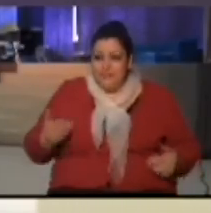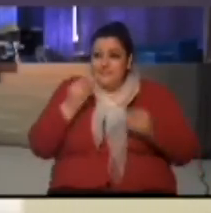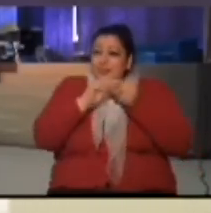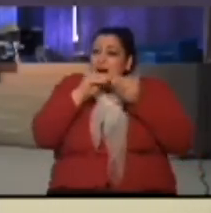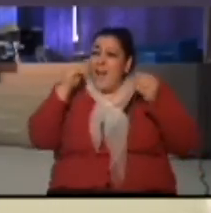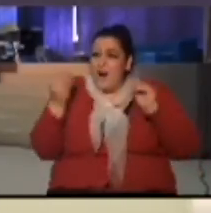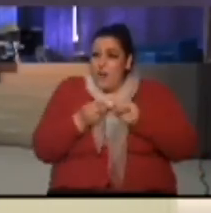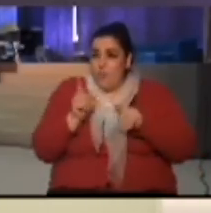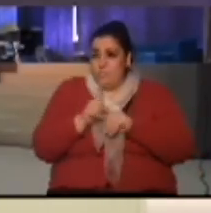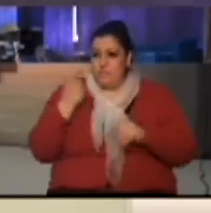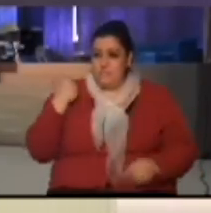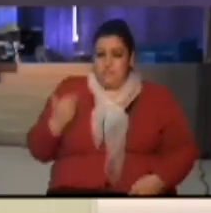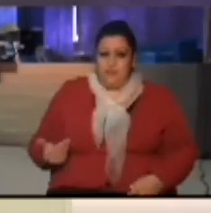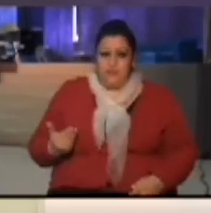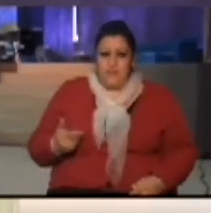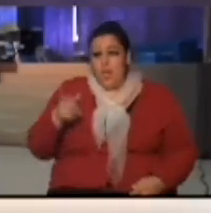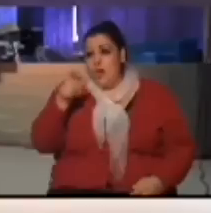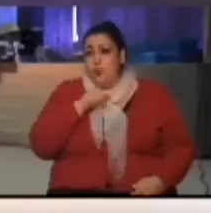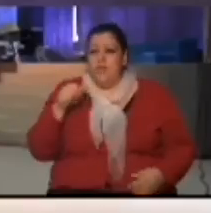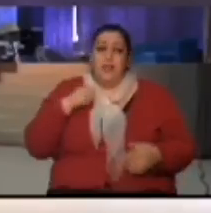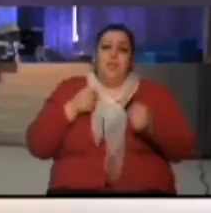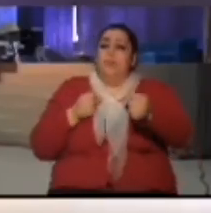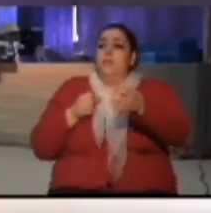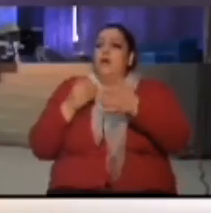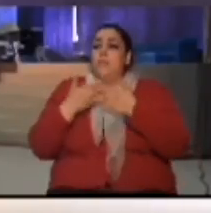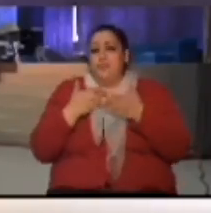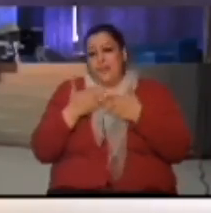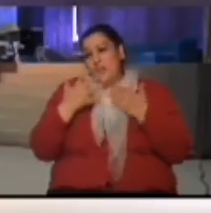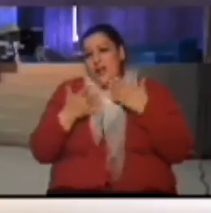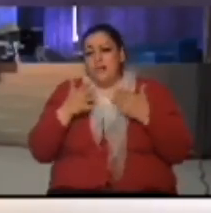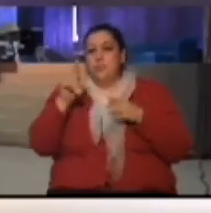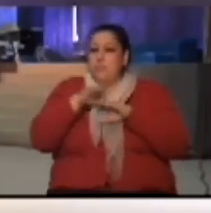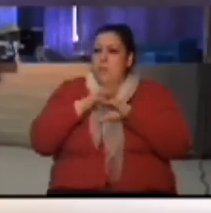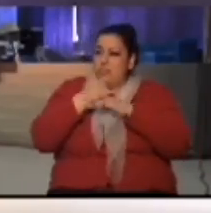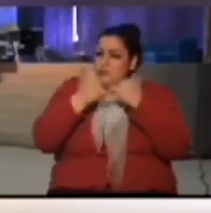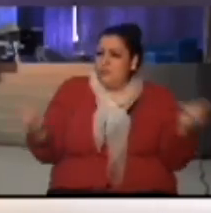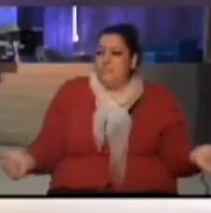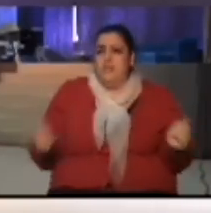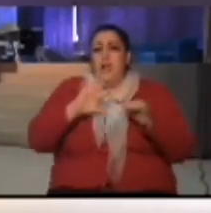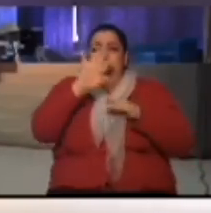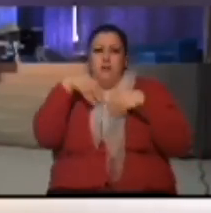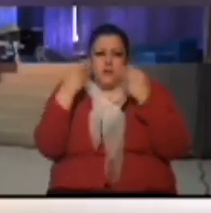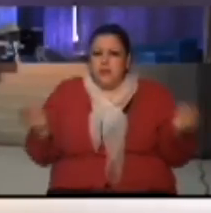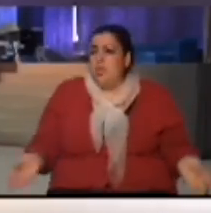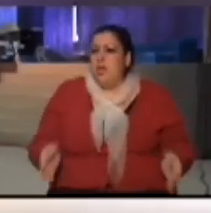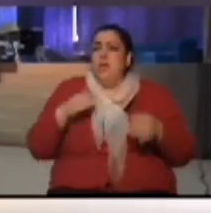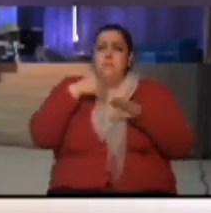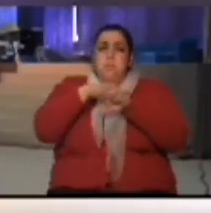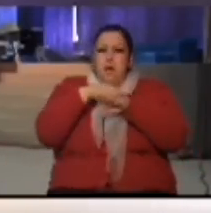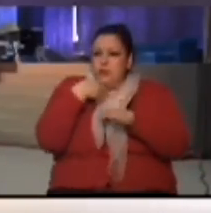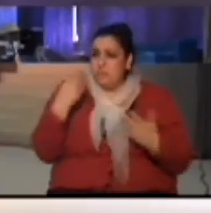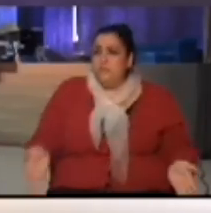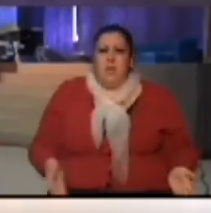դու ինքդ դուռը փակում ես, հիասթափվել ես, բարին արել ես, չի հասկացվել, կերակրել